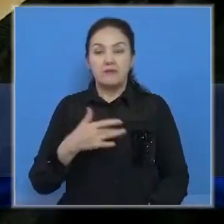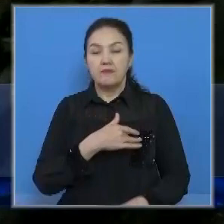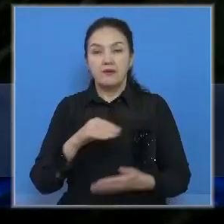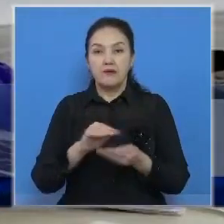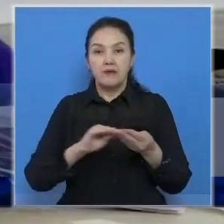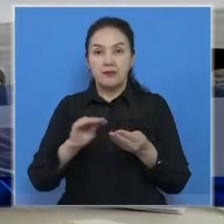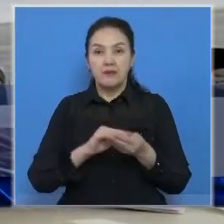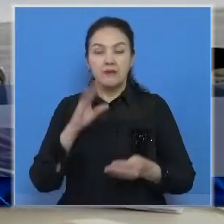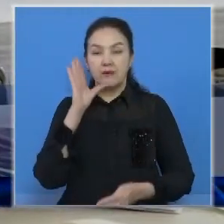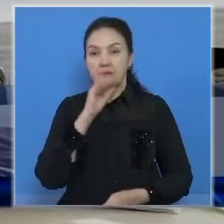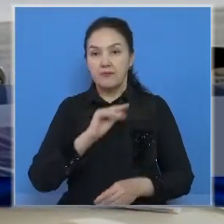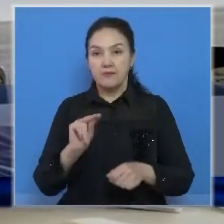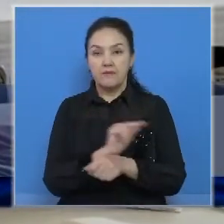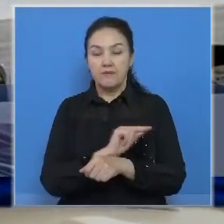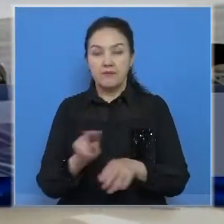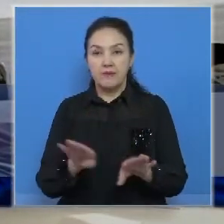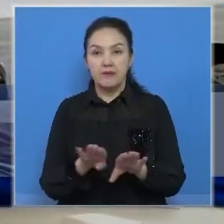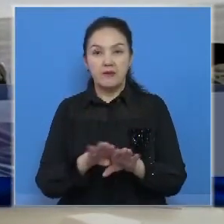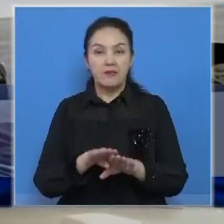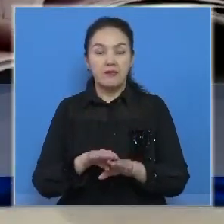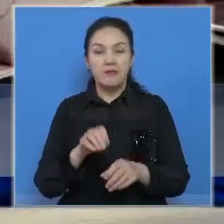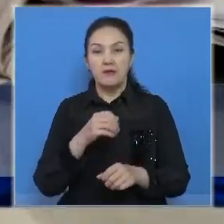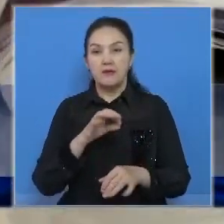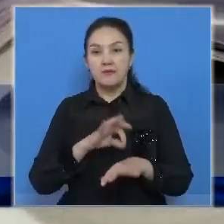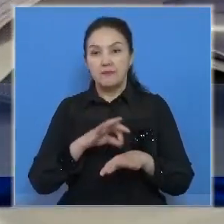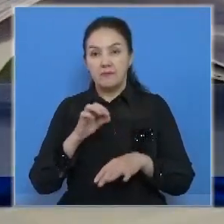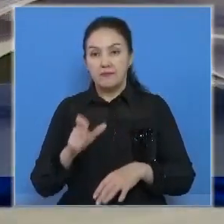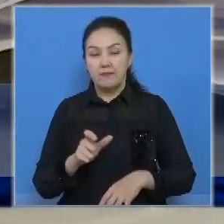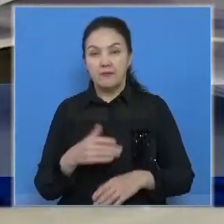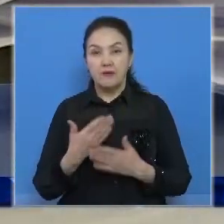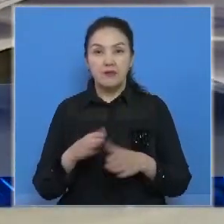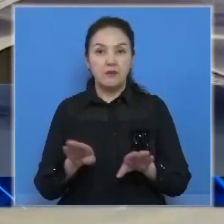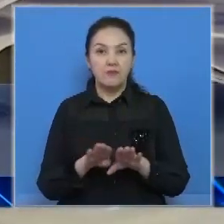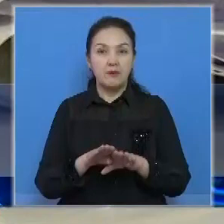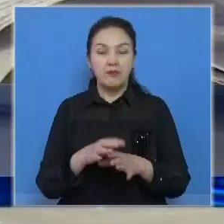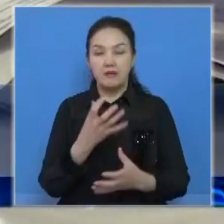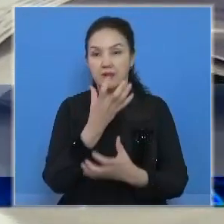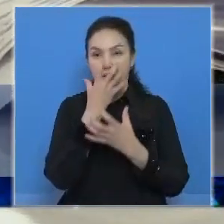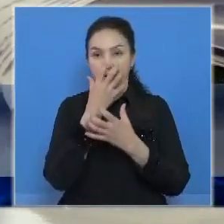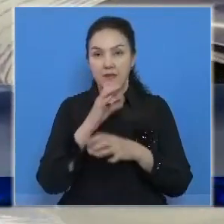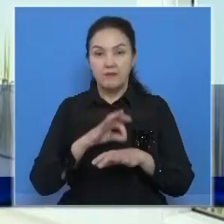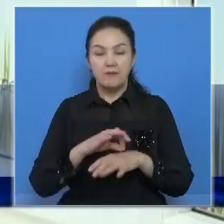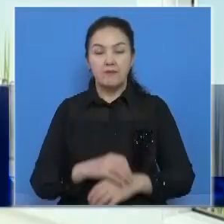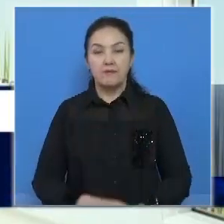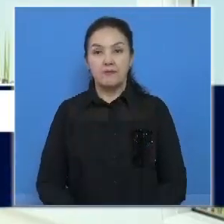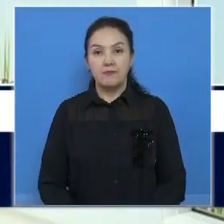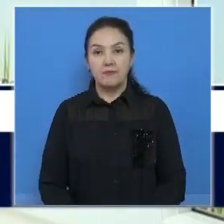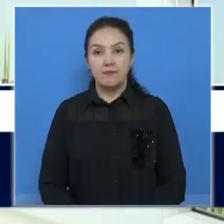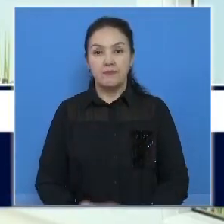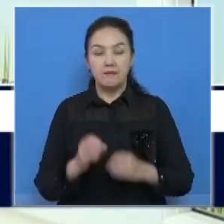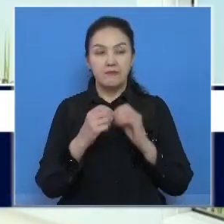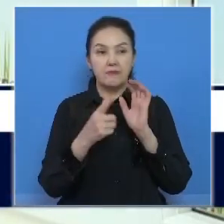кто успешно пролечился от этого недуга. Внимание уделили и хроникам по респираторным болезням. 17 –